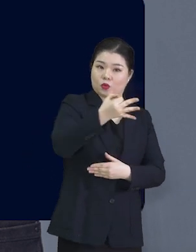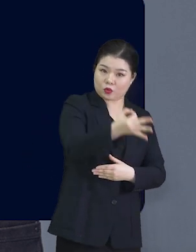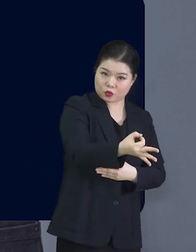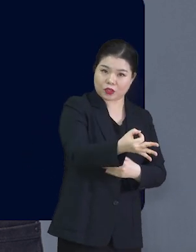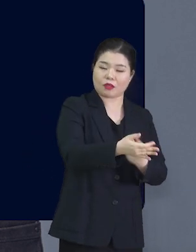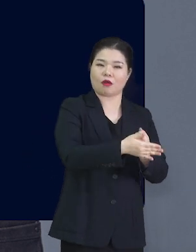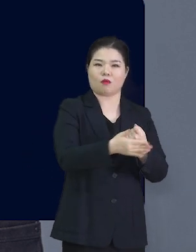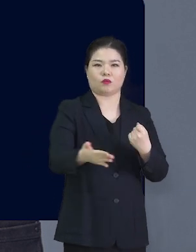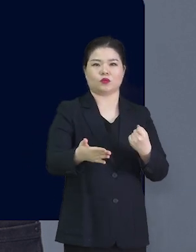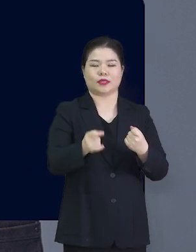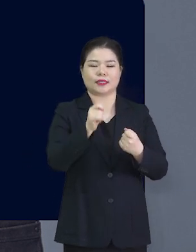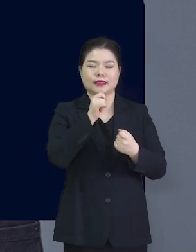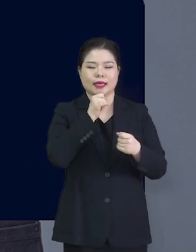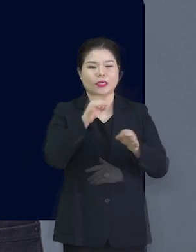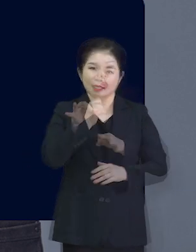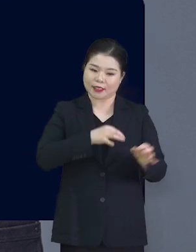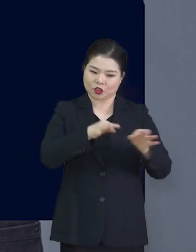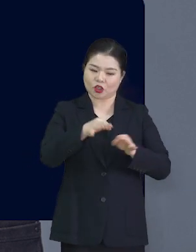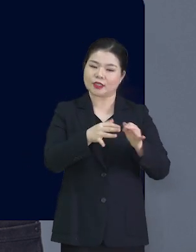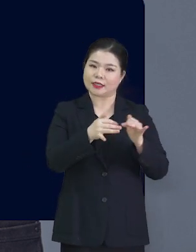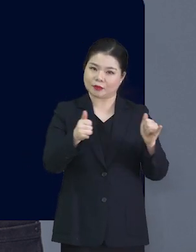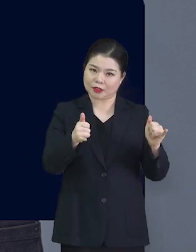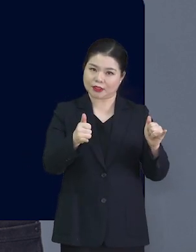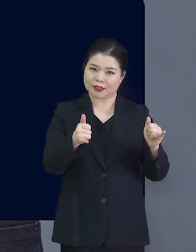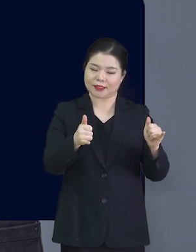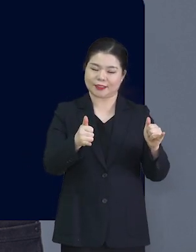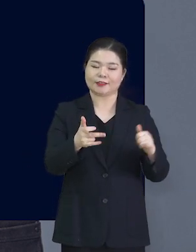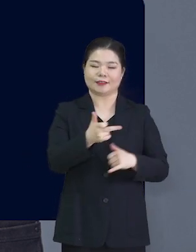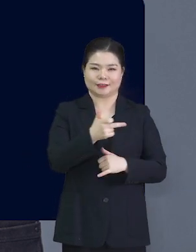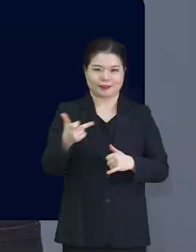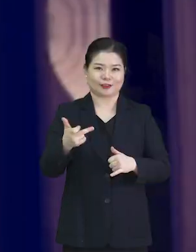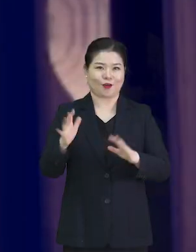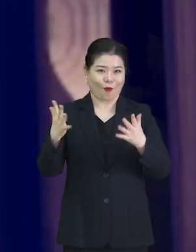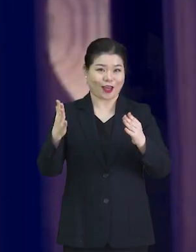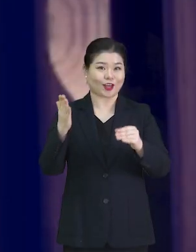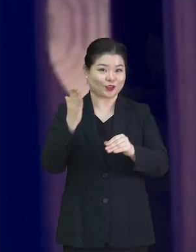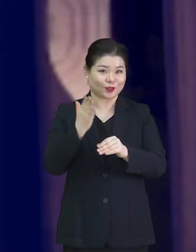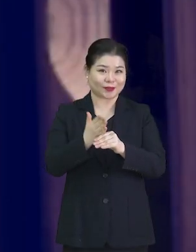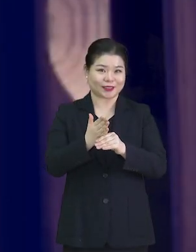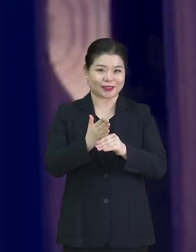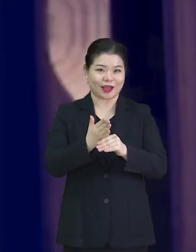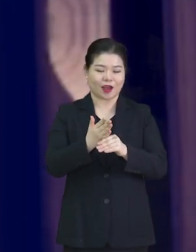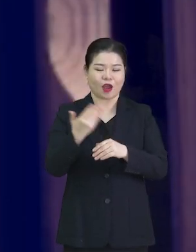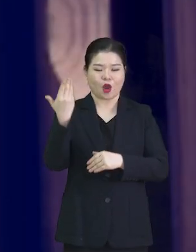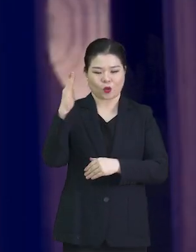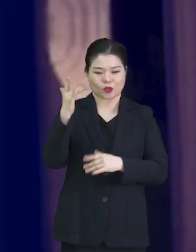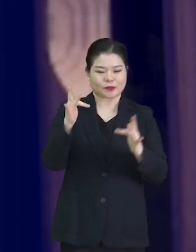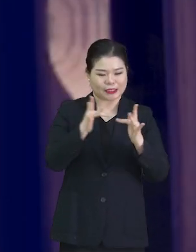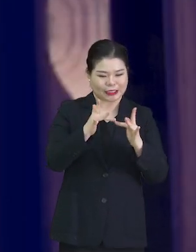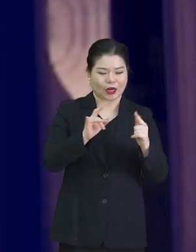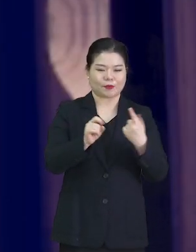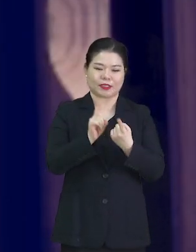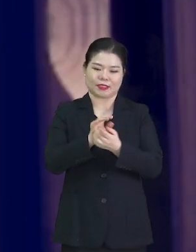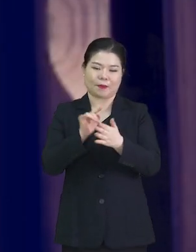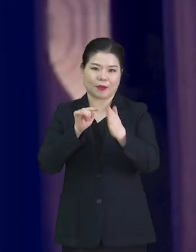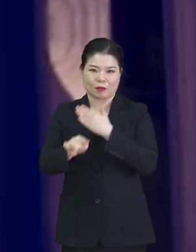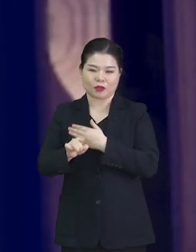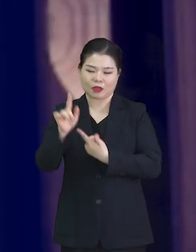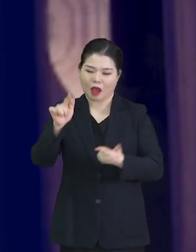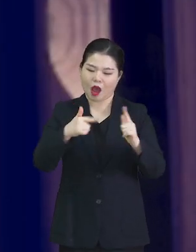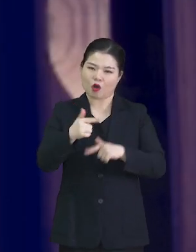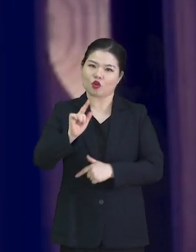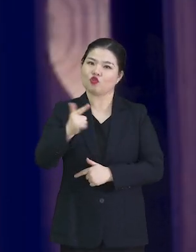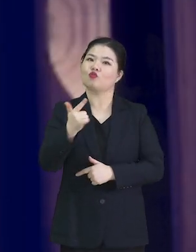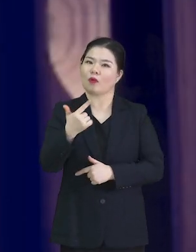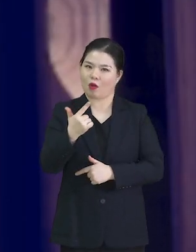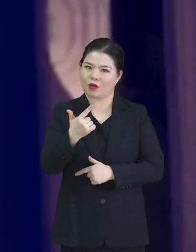지급되다 보니 소상공인 분들이 크게 호응하고 있습니다. 최근 온오프 라인으로 하루 600건씩